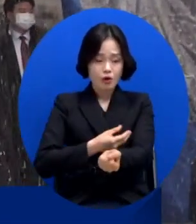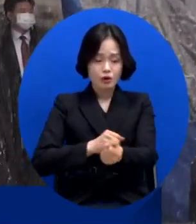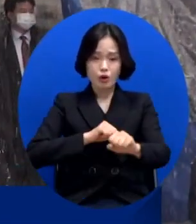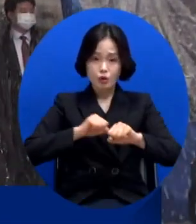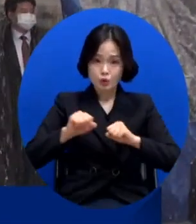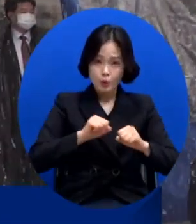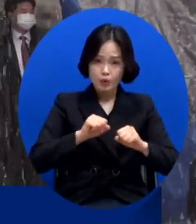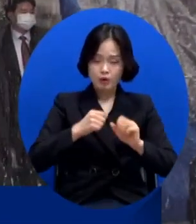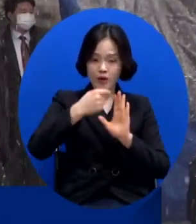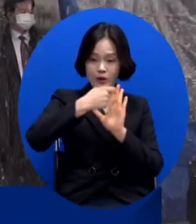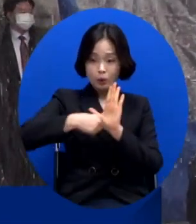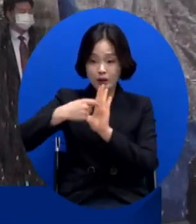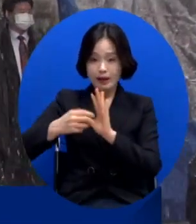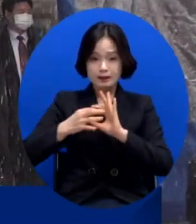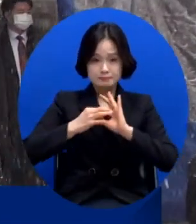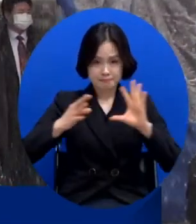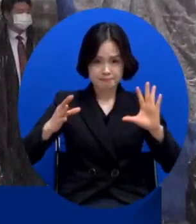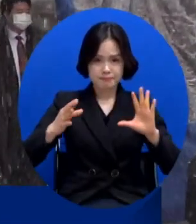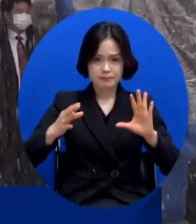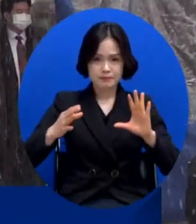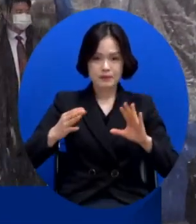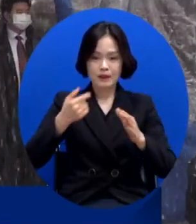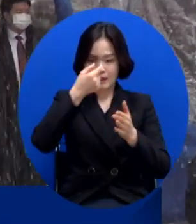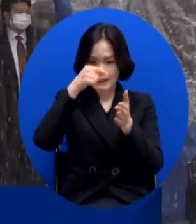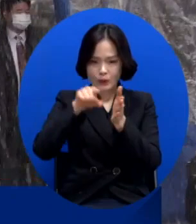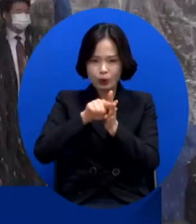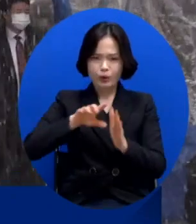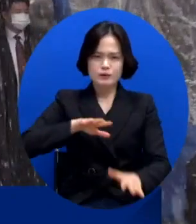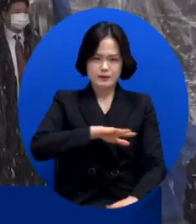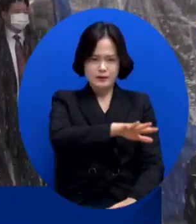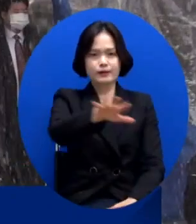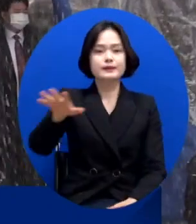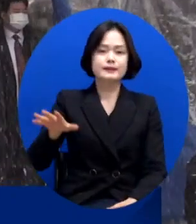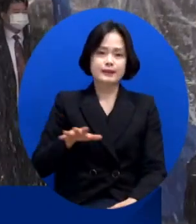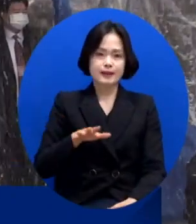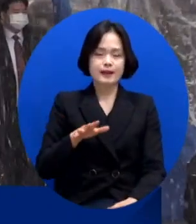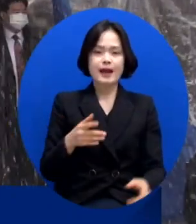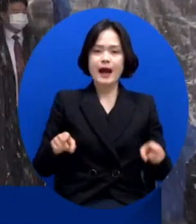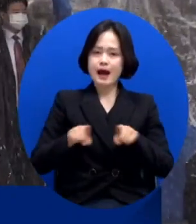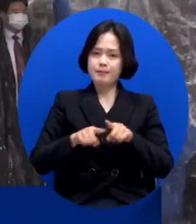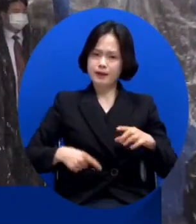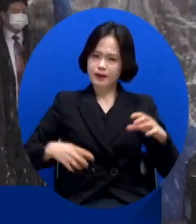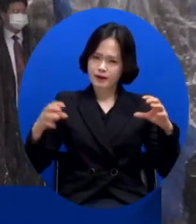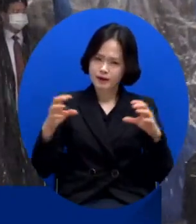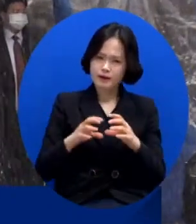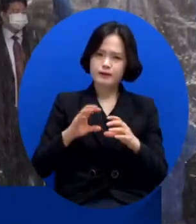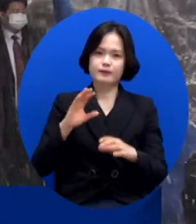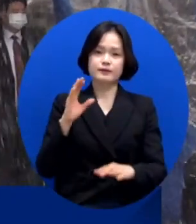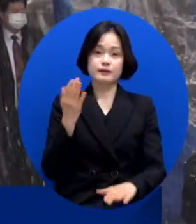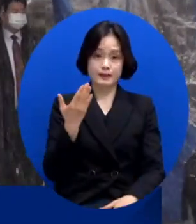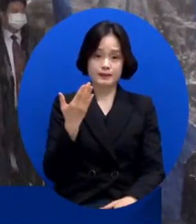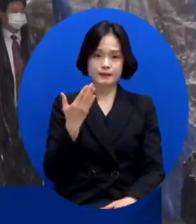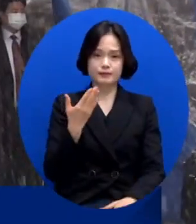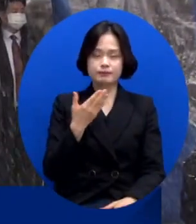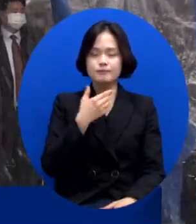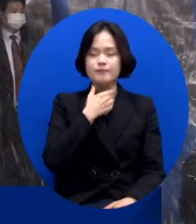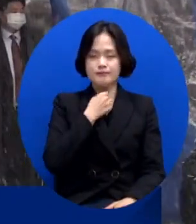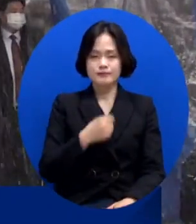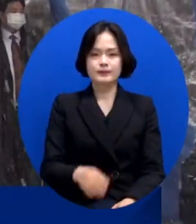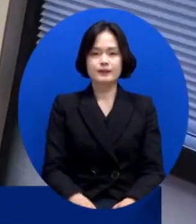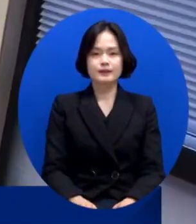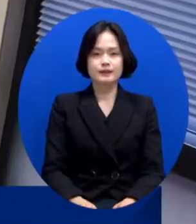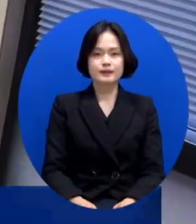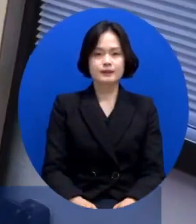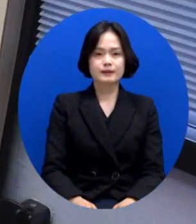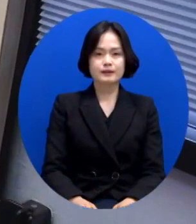교단을 넘어서서 기독교 전체의 어 좀 자극이 되는 그러한 출발점이 되었으면 하는 마음이